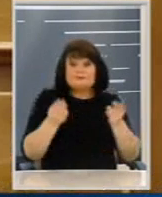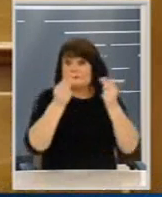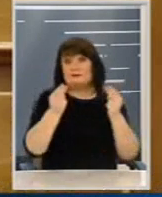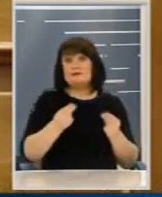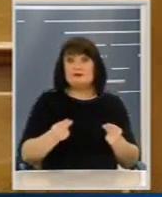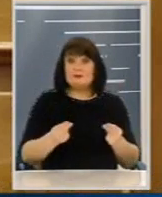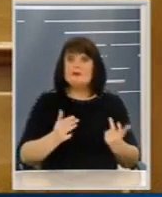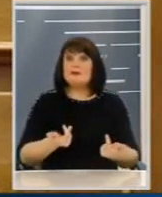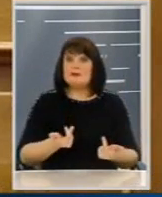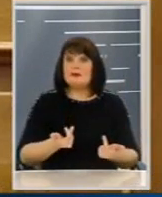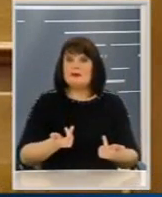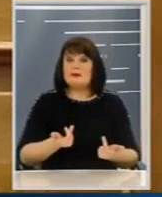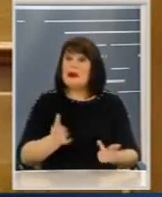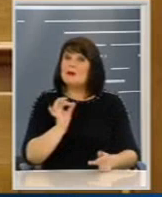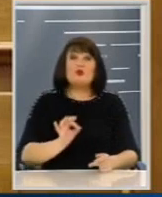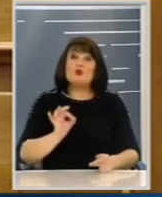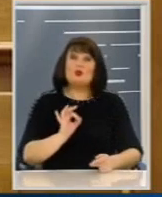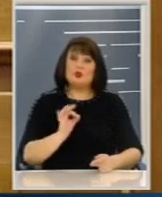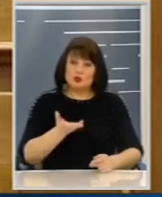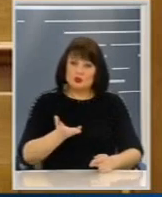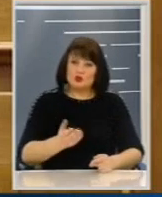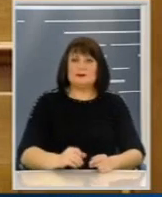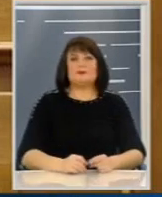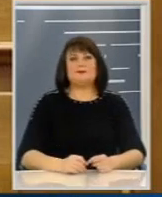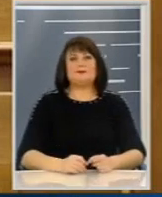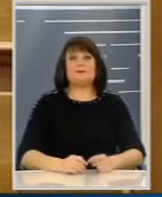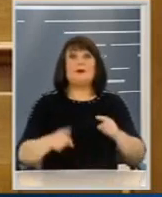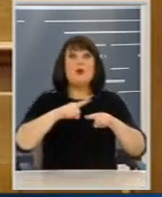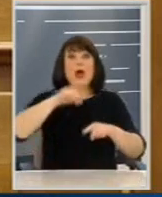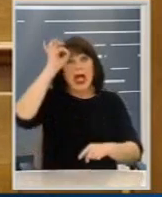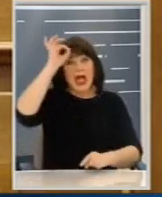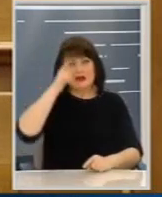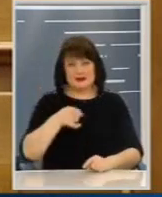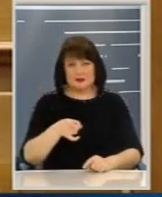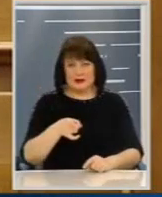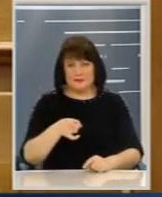έρχονται από την ίδια την ελληνική αστυνομία.